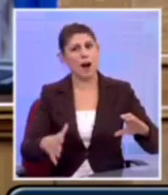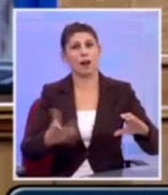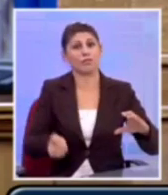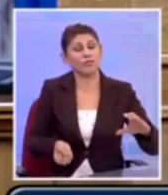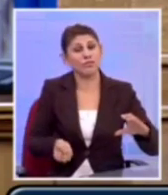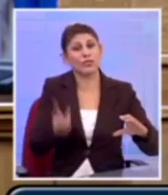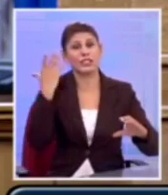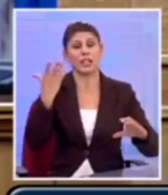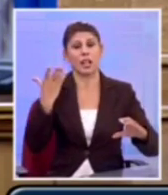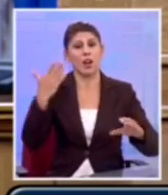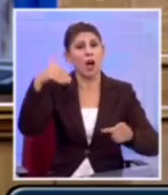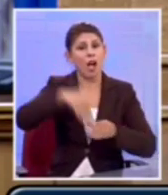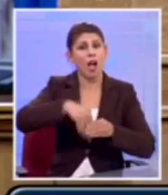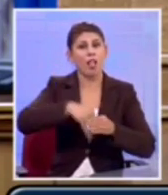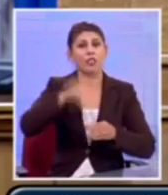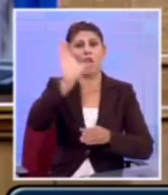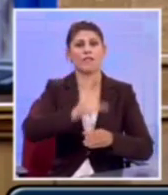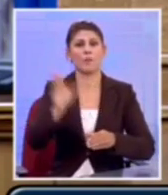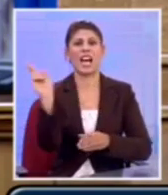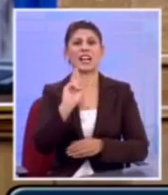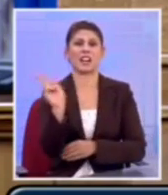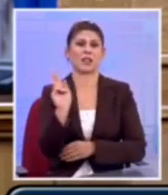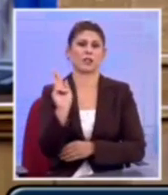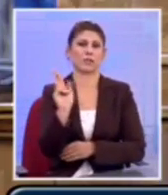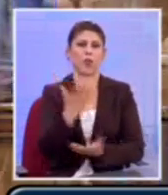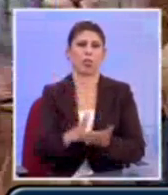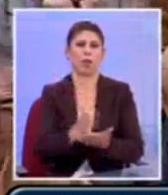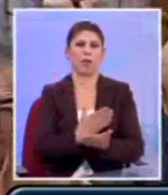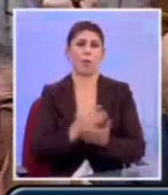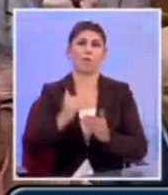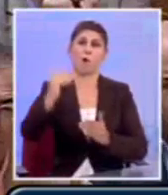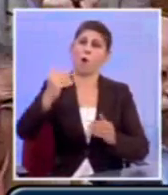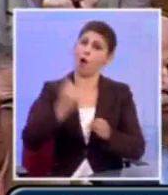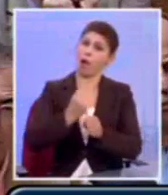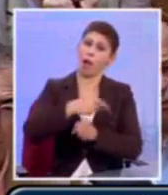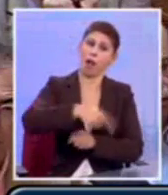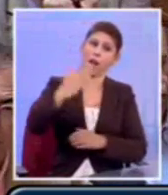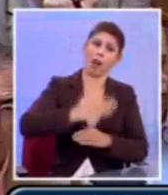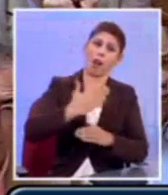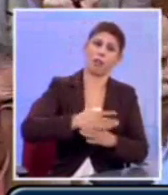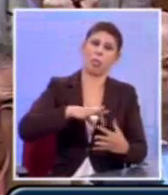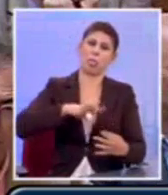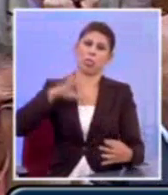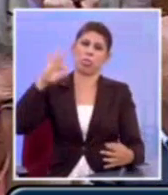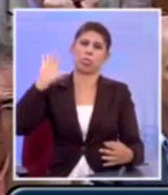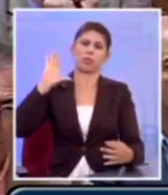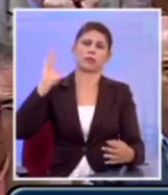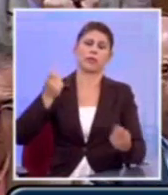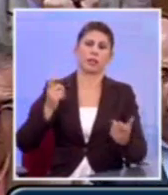νέο ενδοευρωπαϊκό ρατσισμό. Η αξίωση πιθαναγκασμού